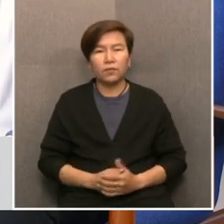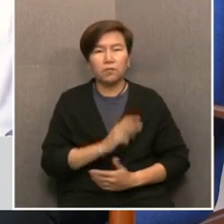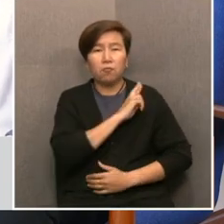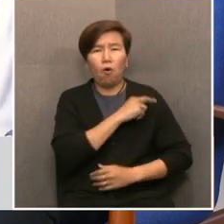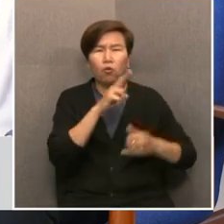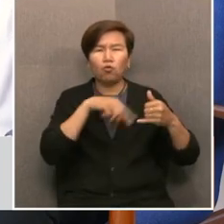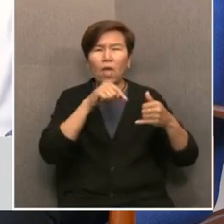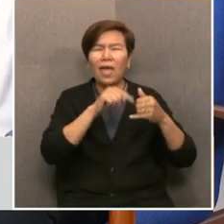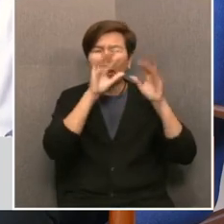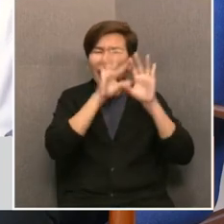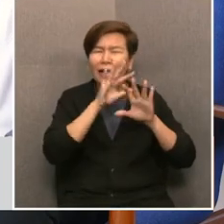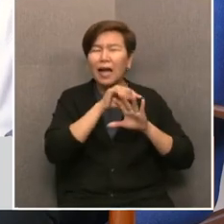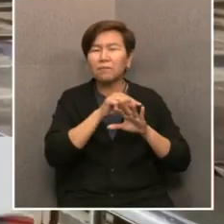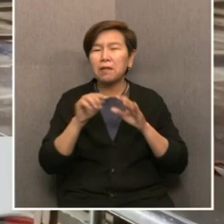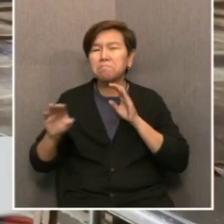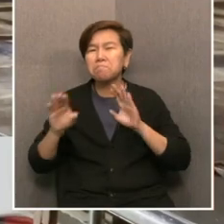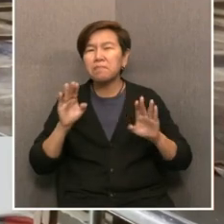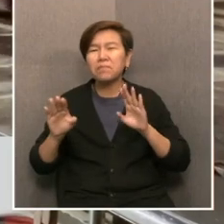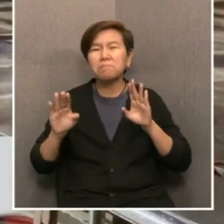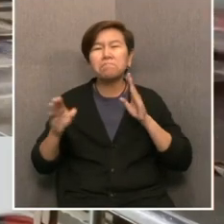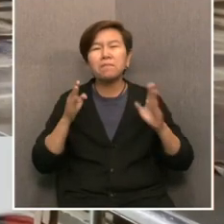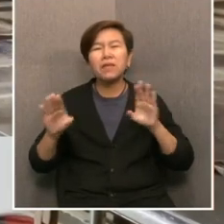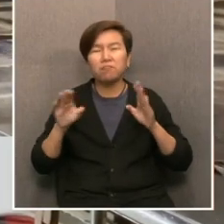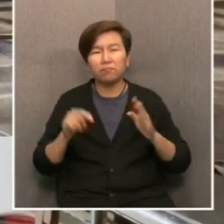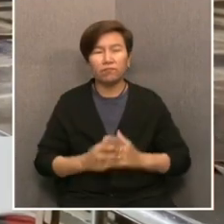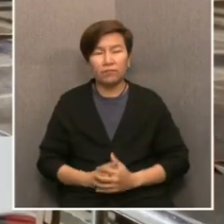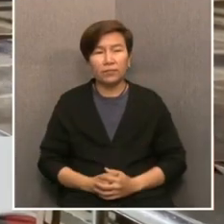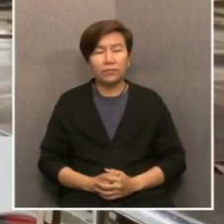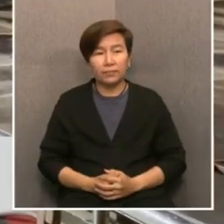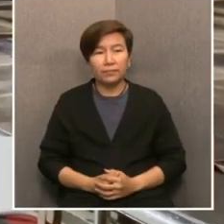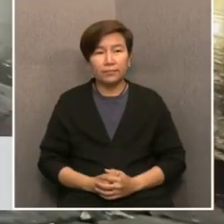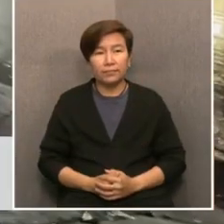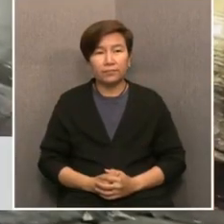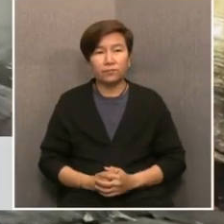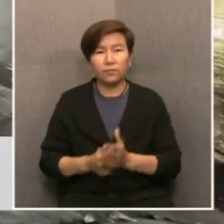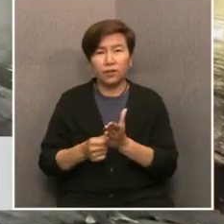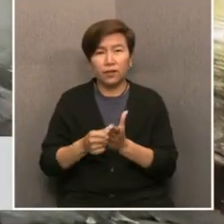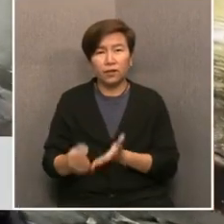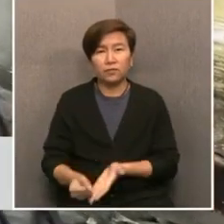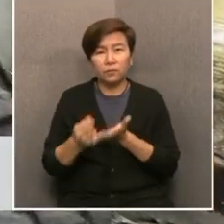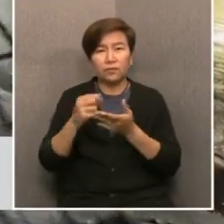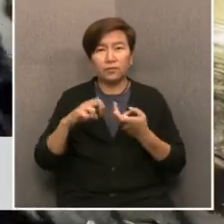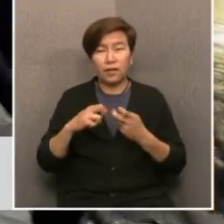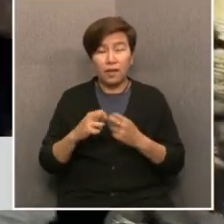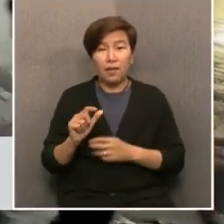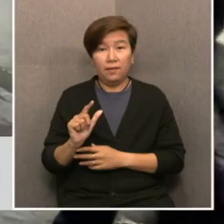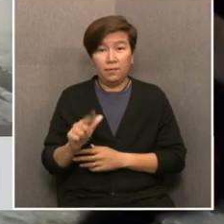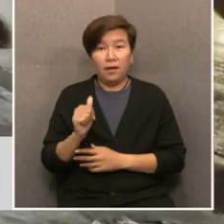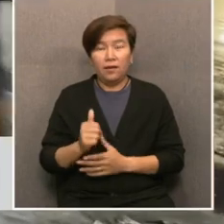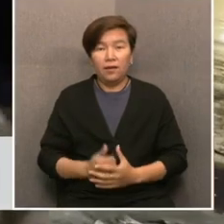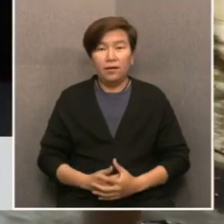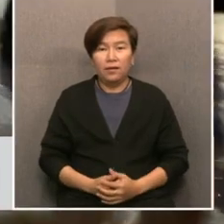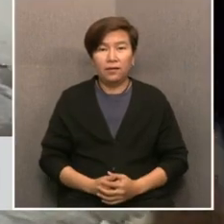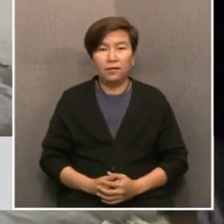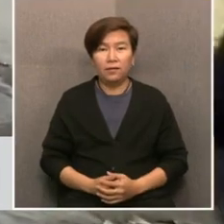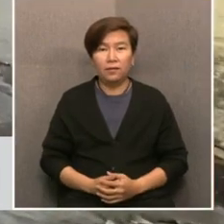ต้องให้รู้นะว่าโรคอยู่ตรงนี้แล้วก็ควบคุมรักษาเฉพาะจุดไปมันก็จะช่วยได้ ใช่ครับตรงนี้มันจะทำให้เราสามารถที่จะคอน